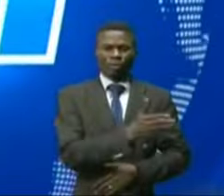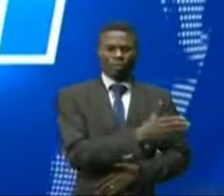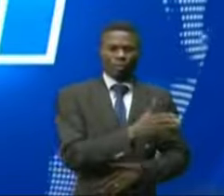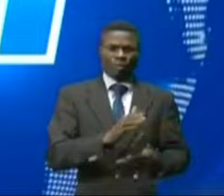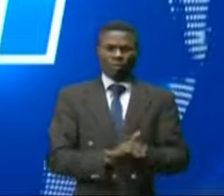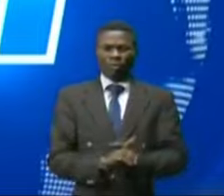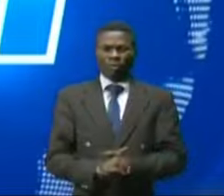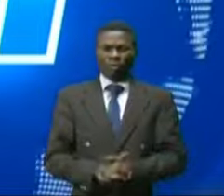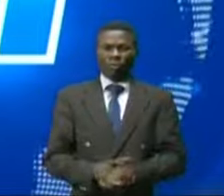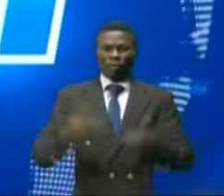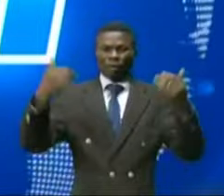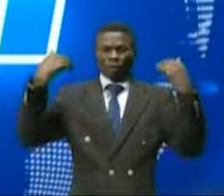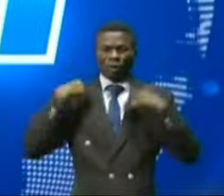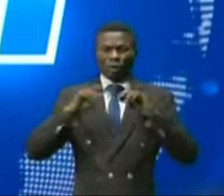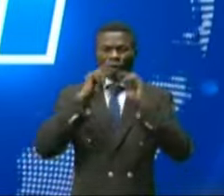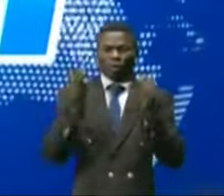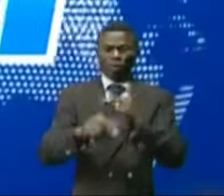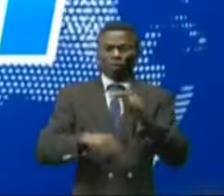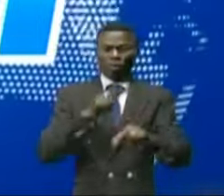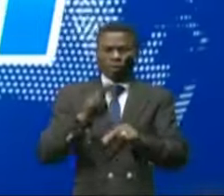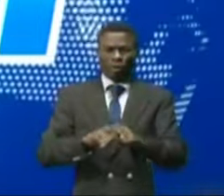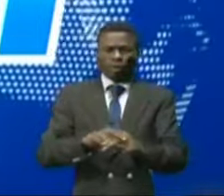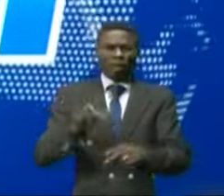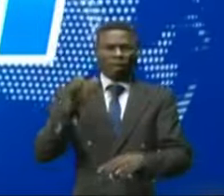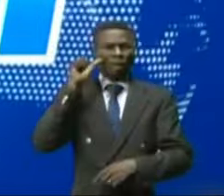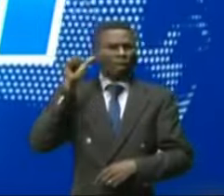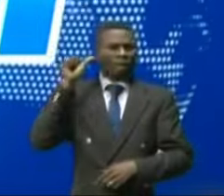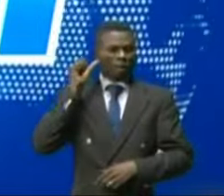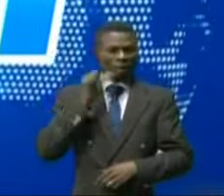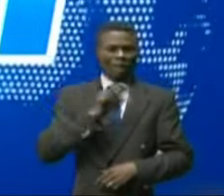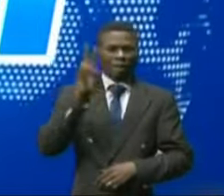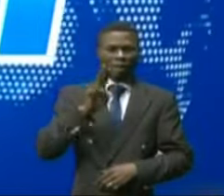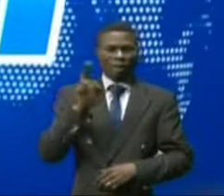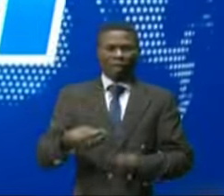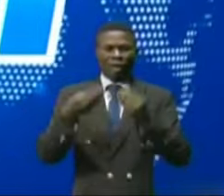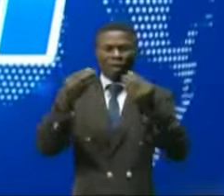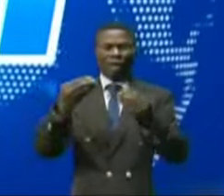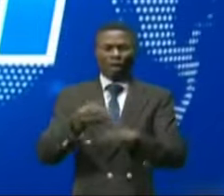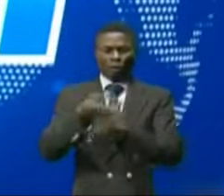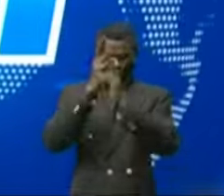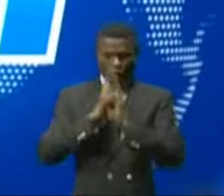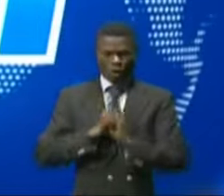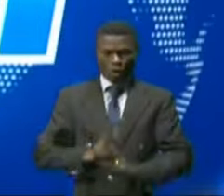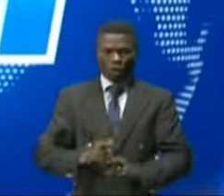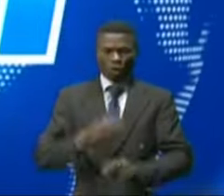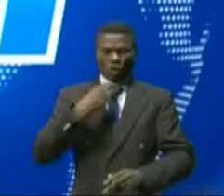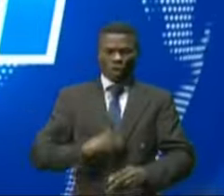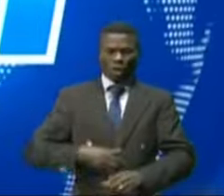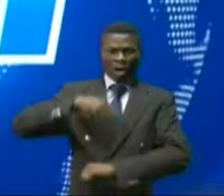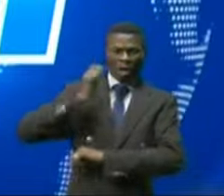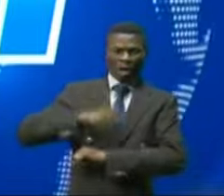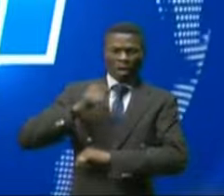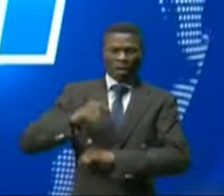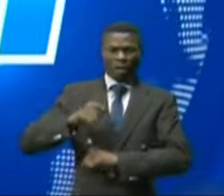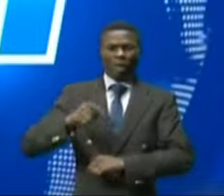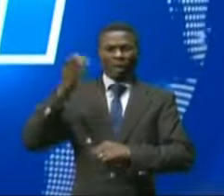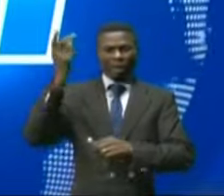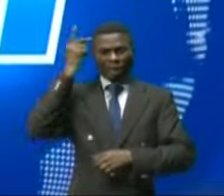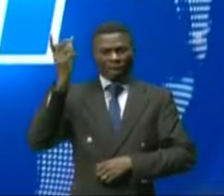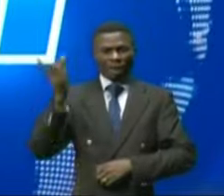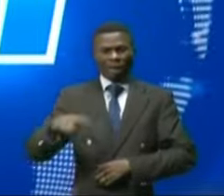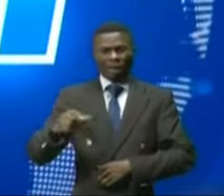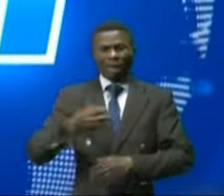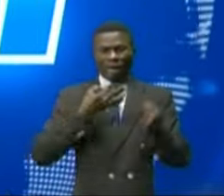Le chancelier des ordres nationaux a procédé hier vendredi à la décoration des bâtonniers et maître avocat du barreau de Kinshasa Gombe.